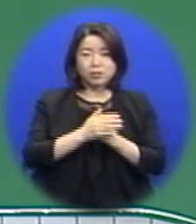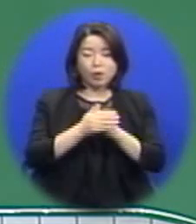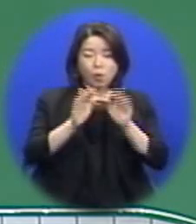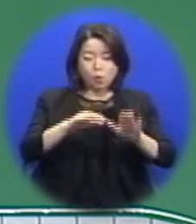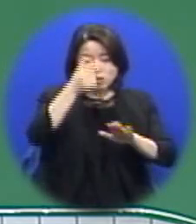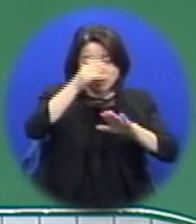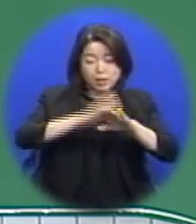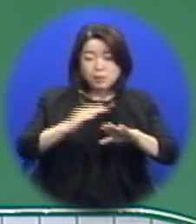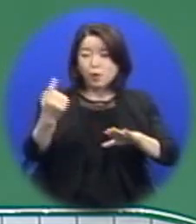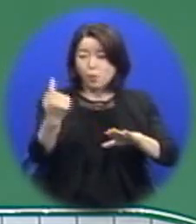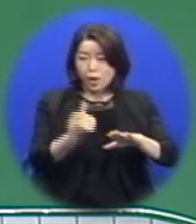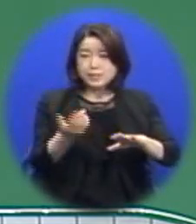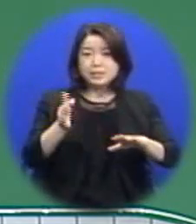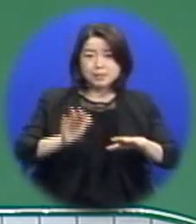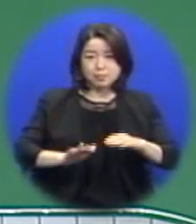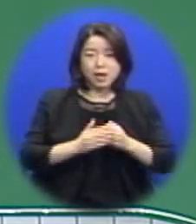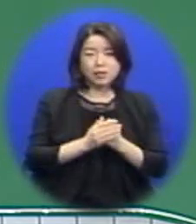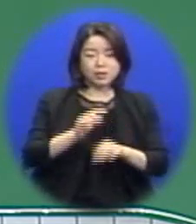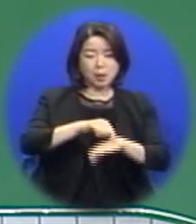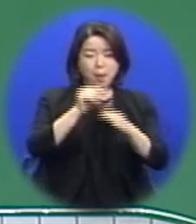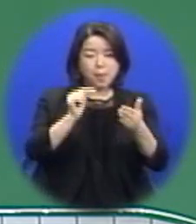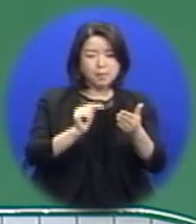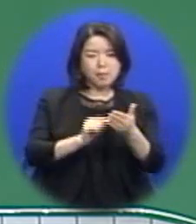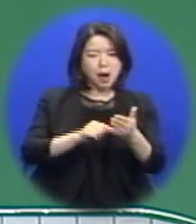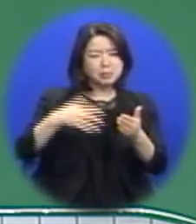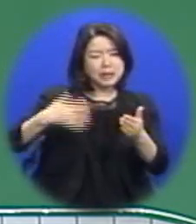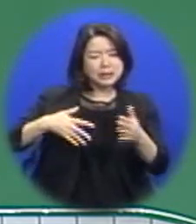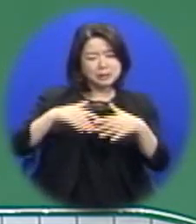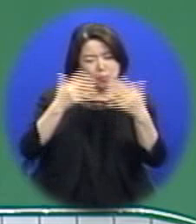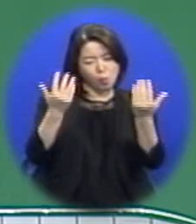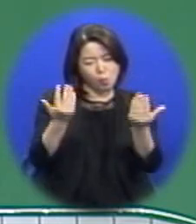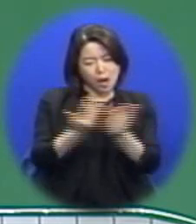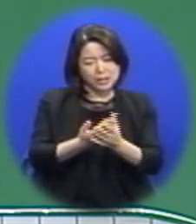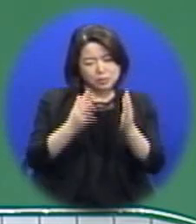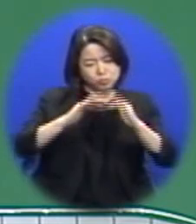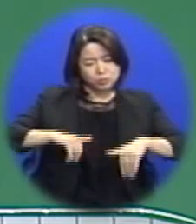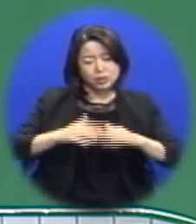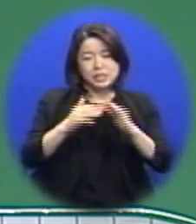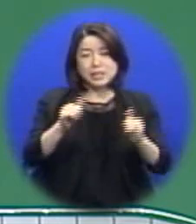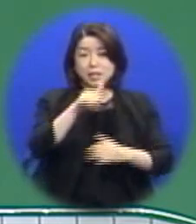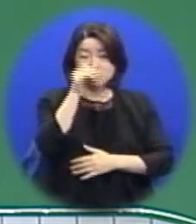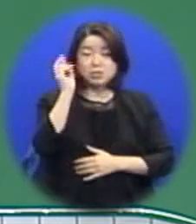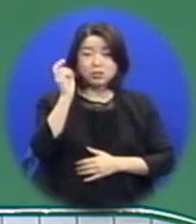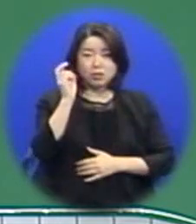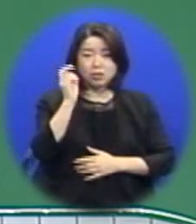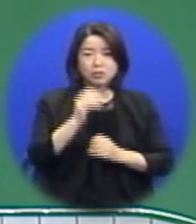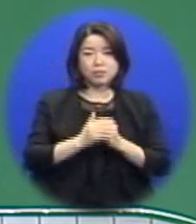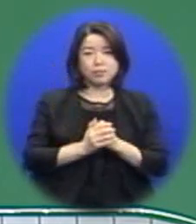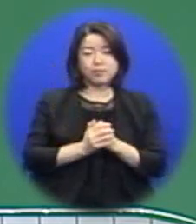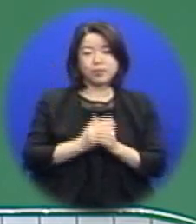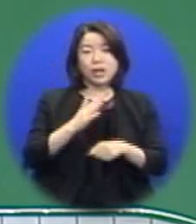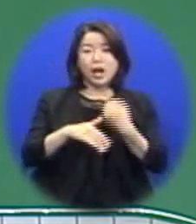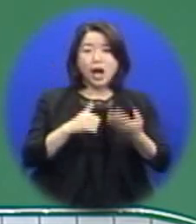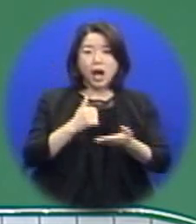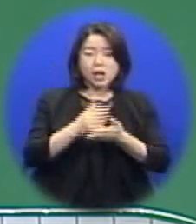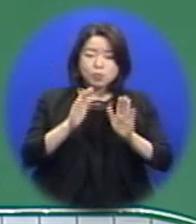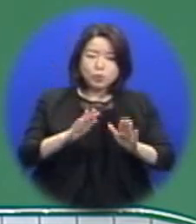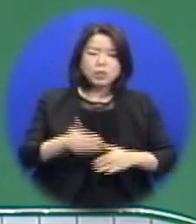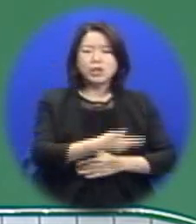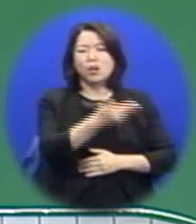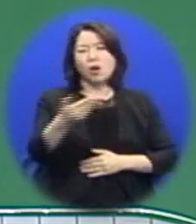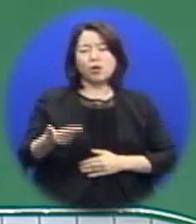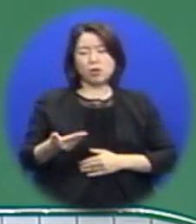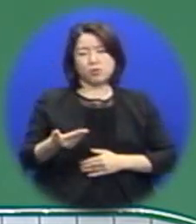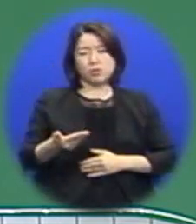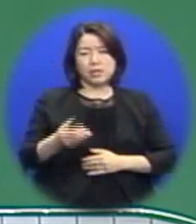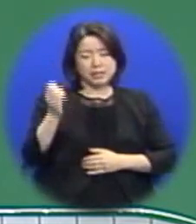예배는 오셨지만 마음은 완전히 무너진 이들이 있으실 거예요. 하나님은 오늘 여러분들을 다시 일으키기를 원하시고